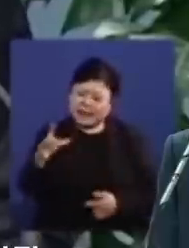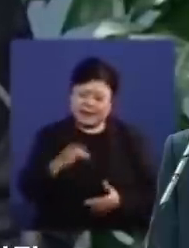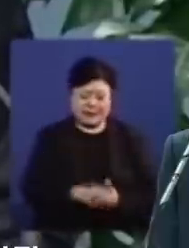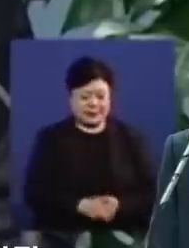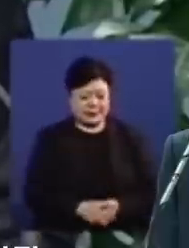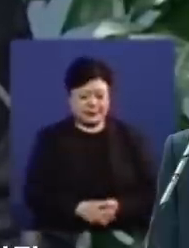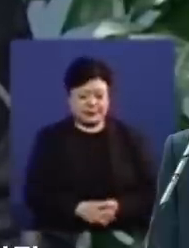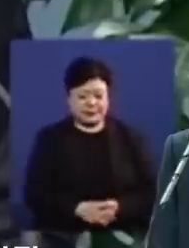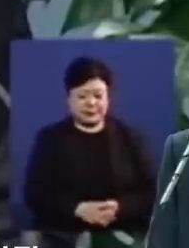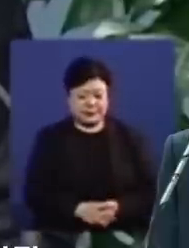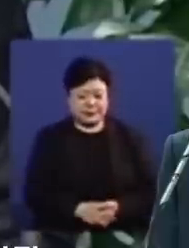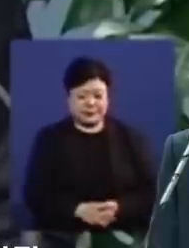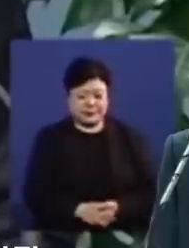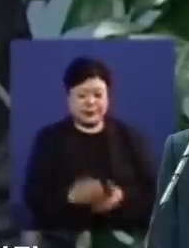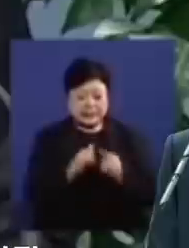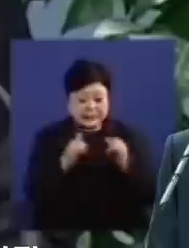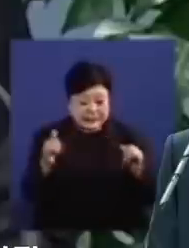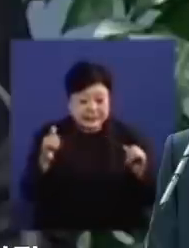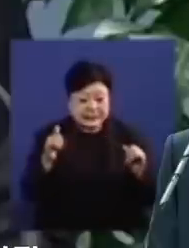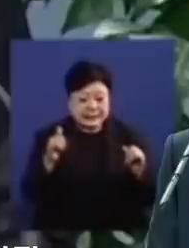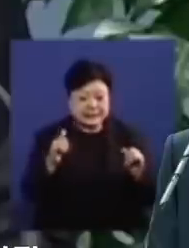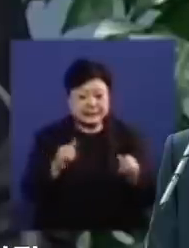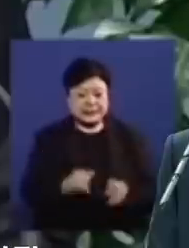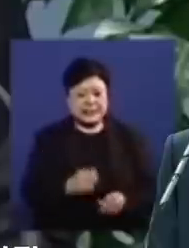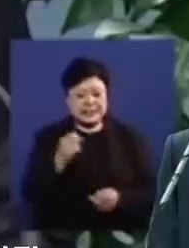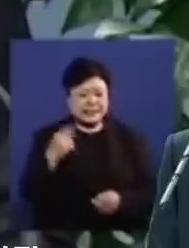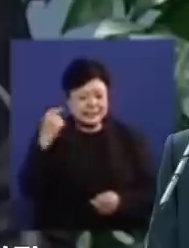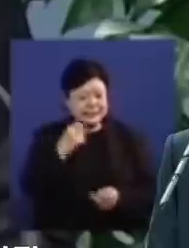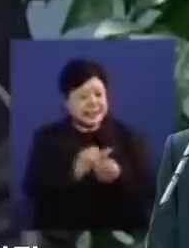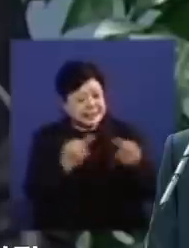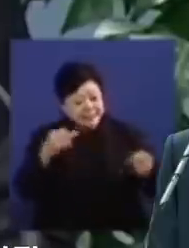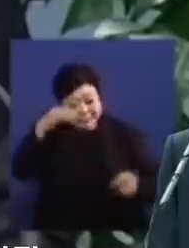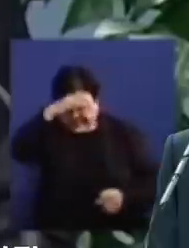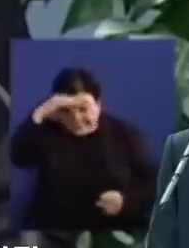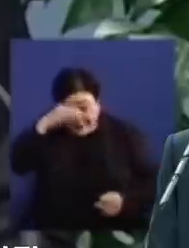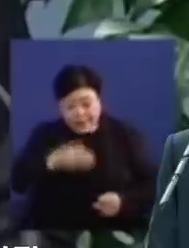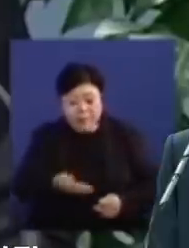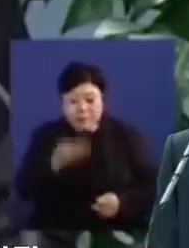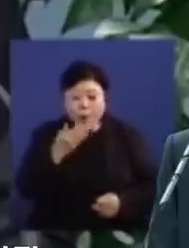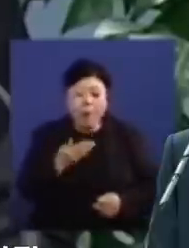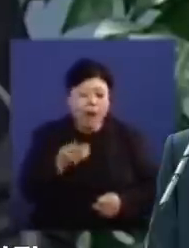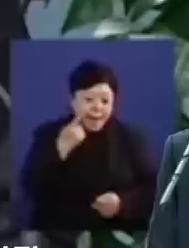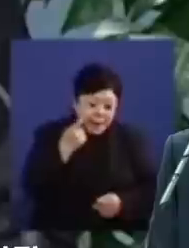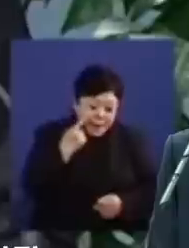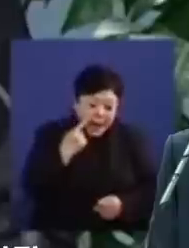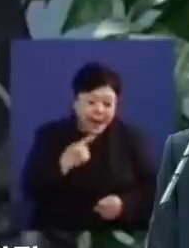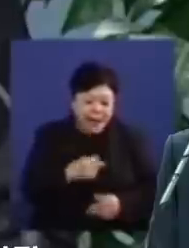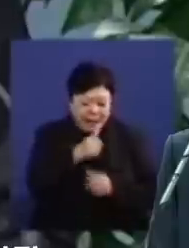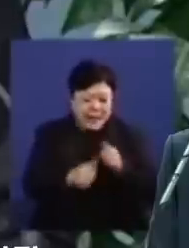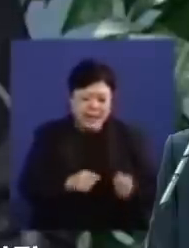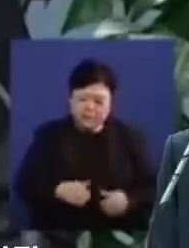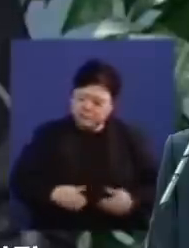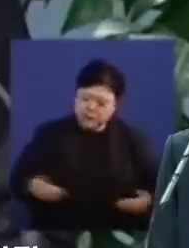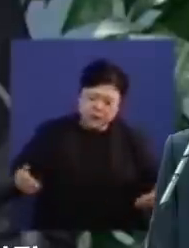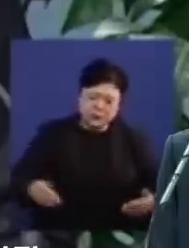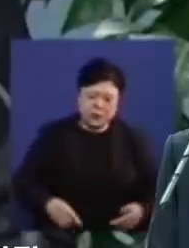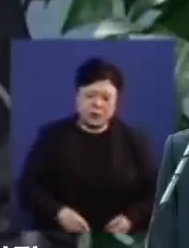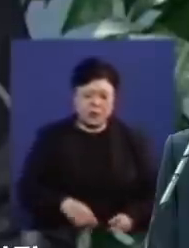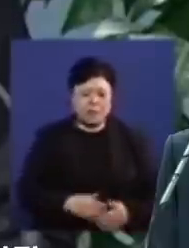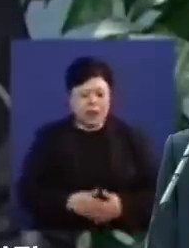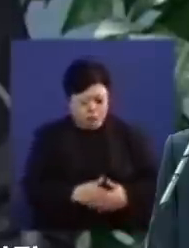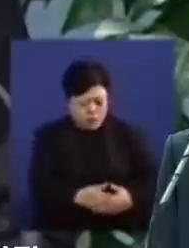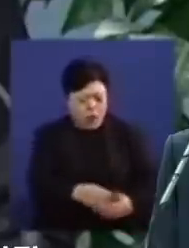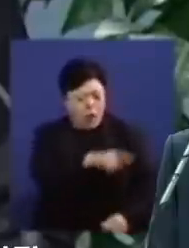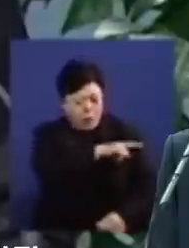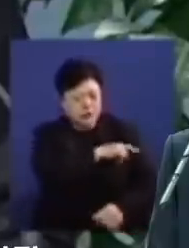사탄이 금강산도 식후경인데 하나님이고 뭐고 다 제껴놓고 배부터 불리고 난